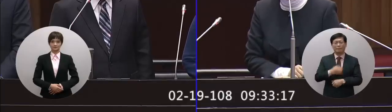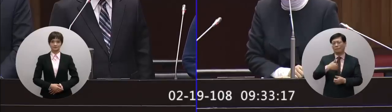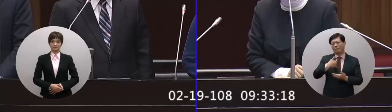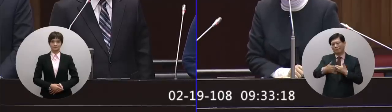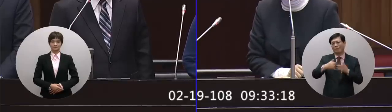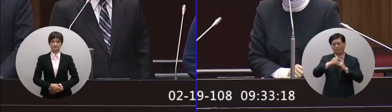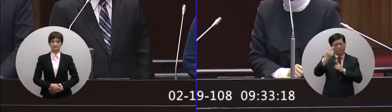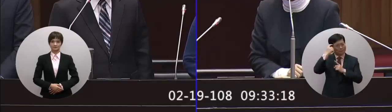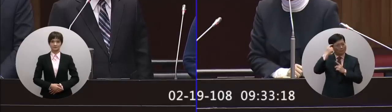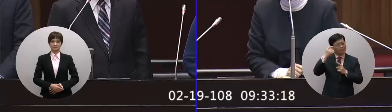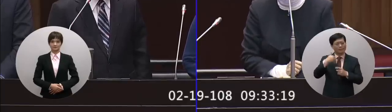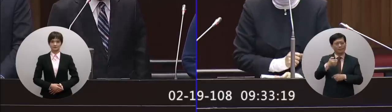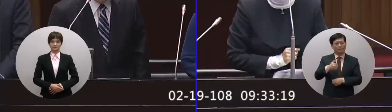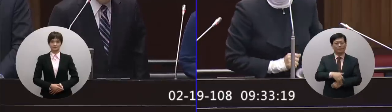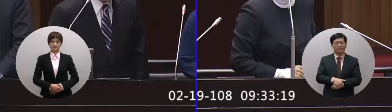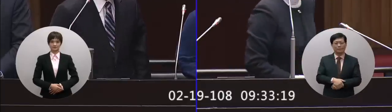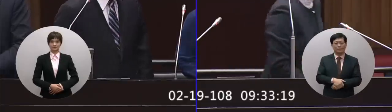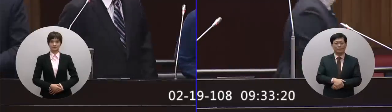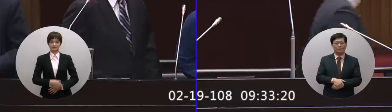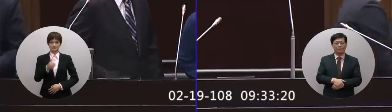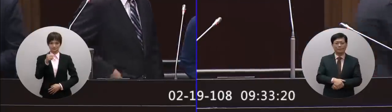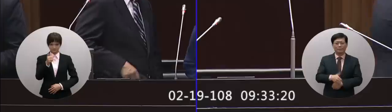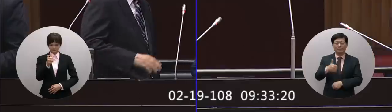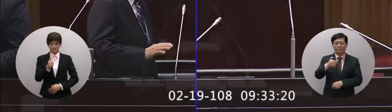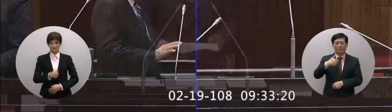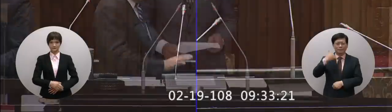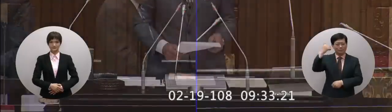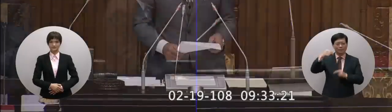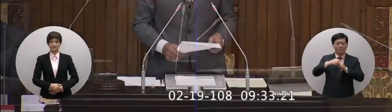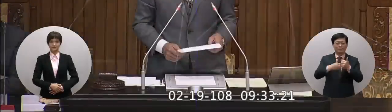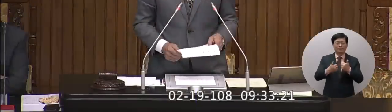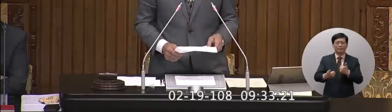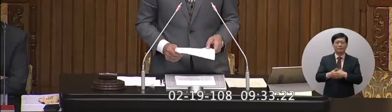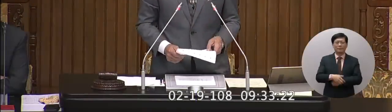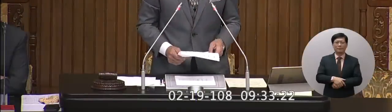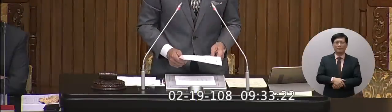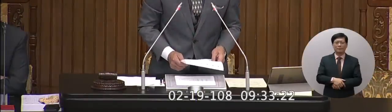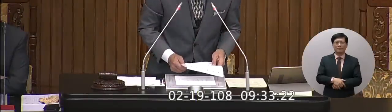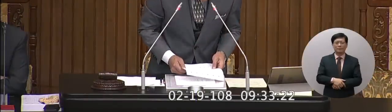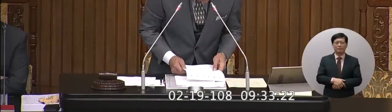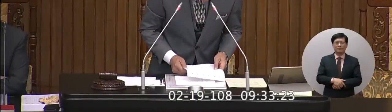你回去思考一下，谢谢。 好，谢谢高金委员。